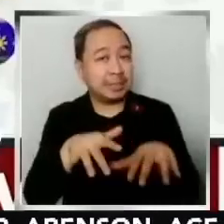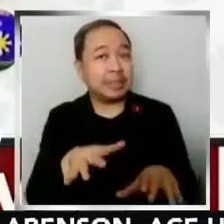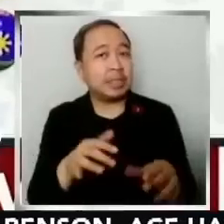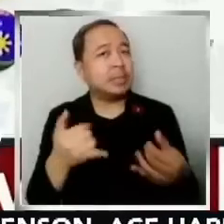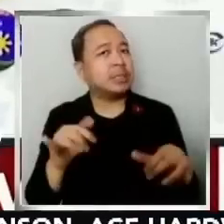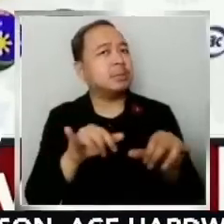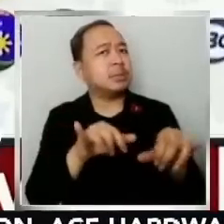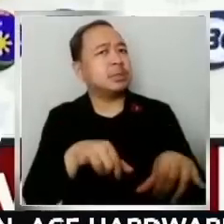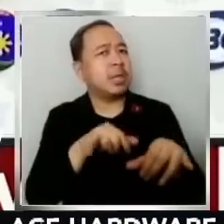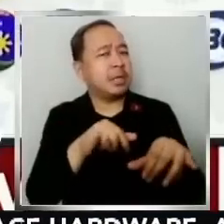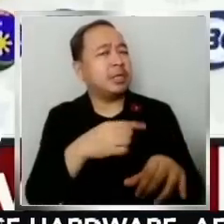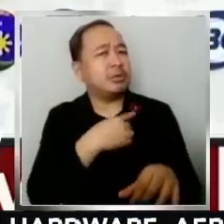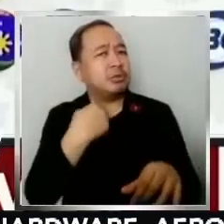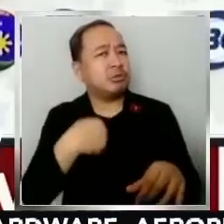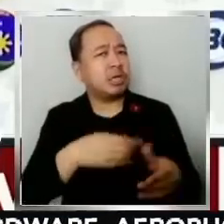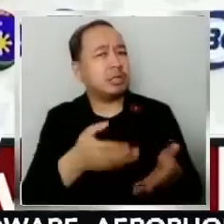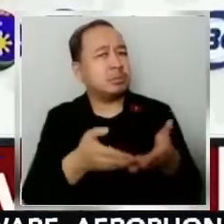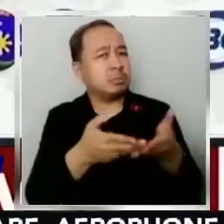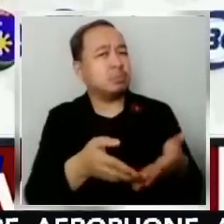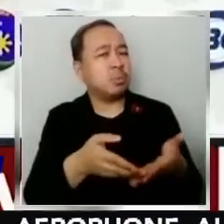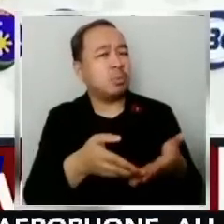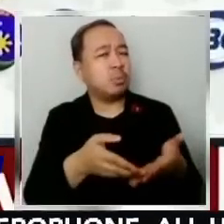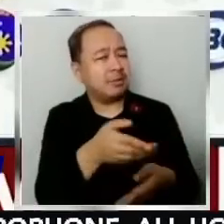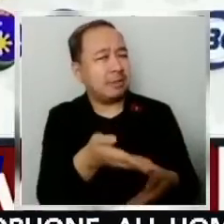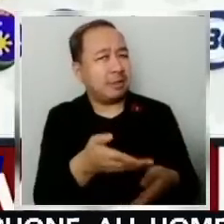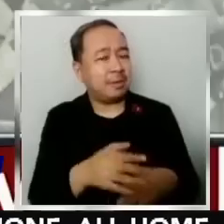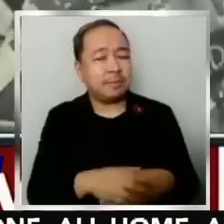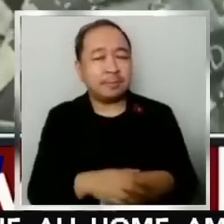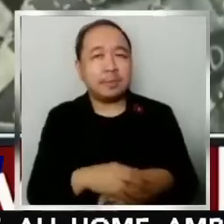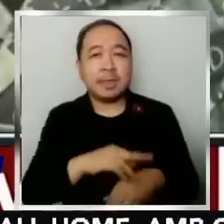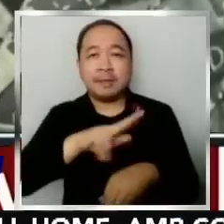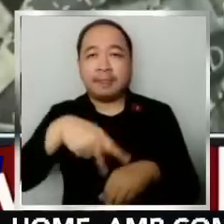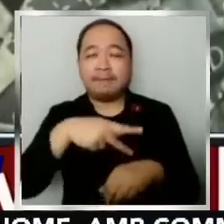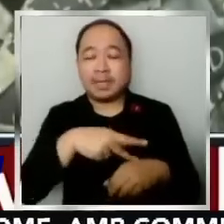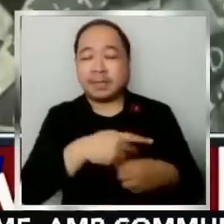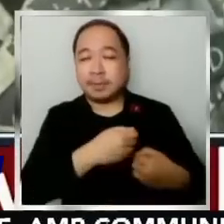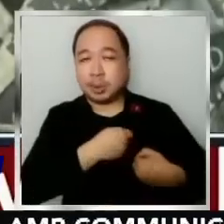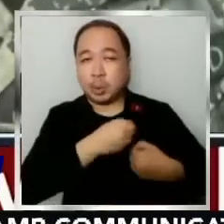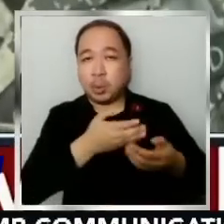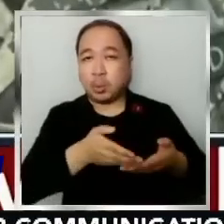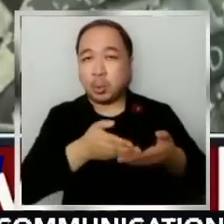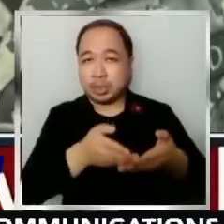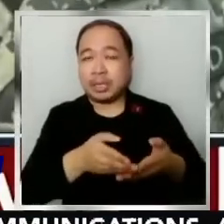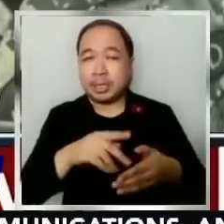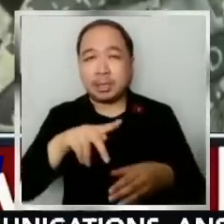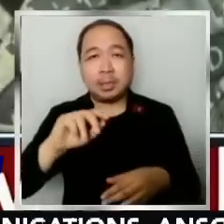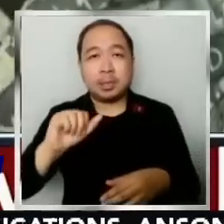ah coast guard station po natin sa pag-asa ay patuloy pong